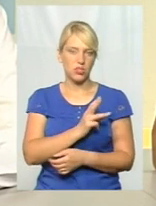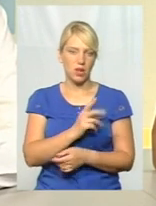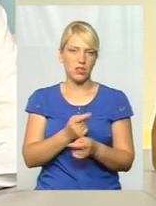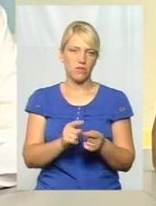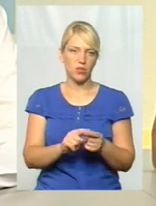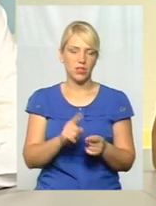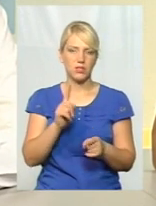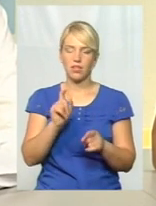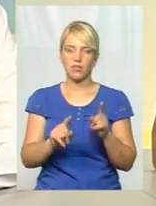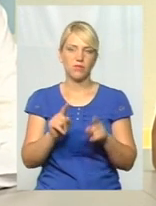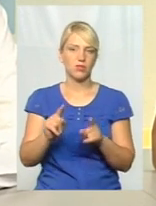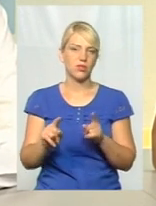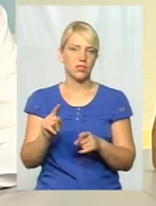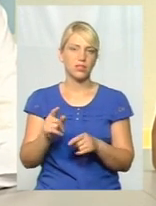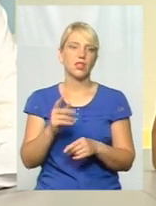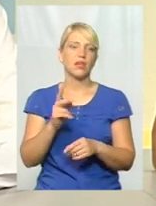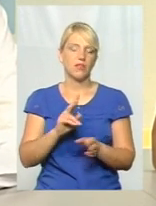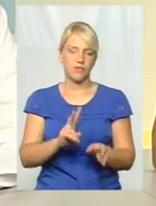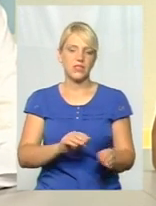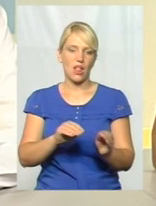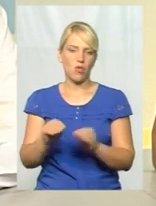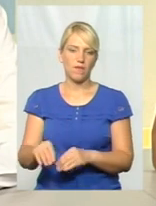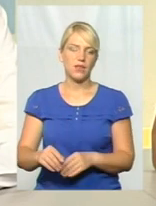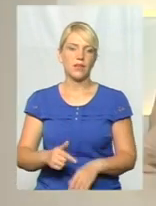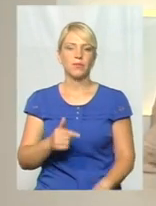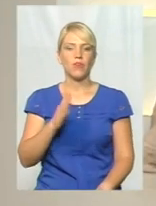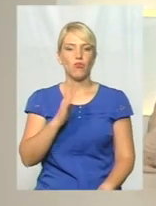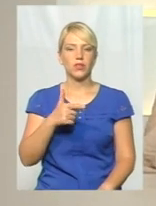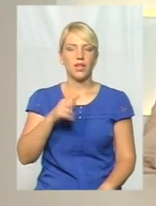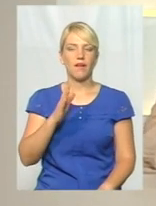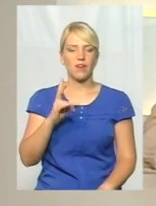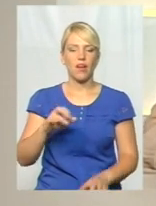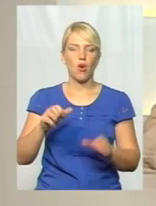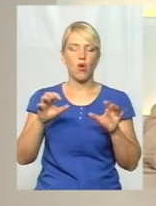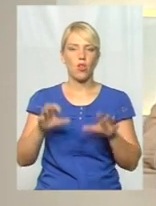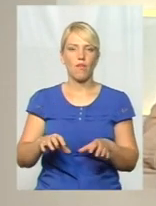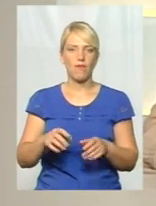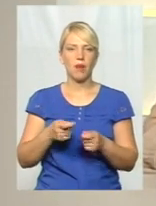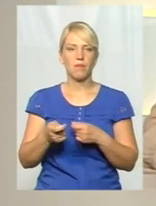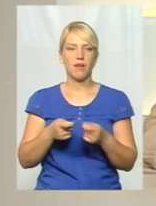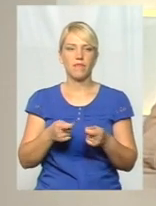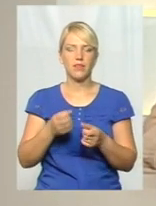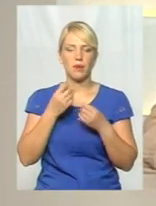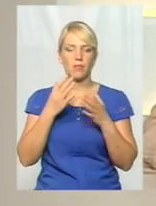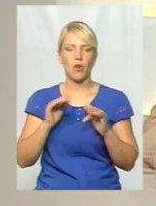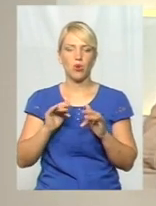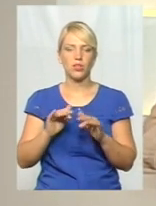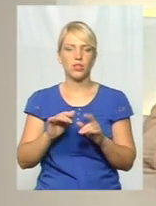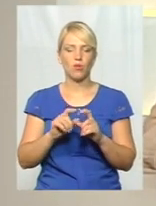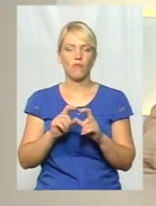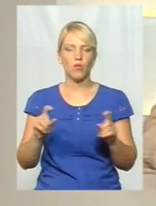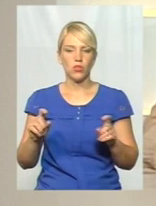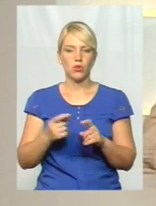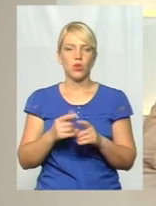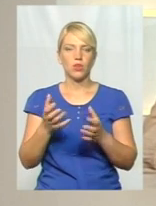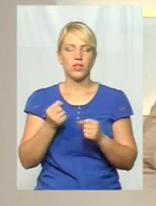це одиниці, я вважаю, вони встановили. От Володимир Галка, голова правління благодійного фонду правоохоронних органів, отримав листа від «Укргазу»